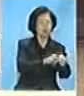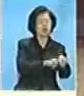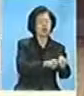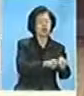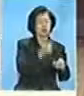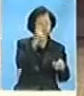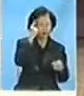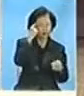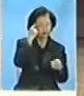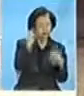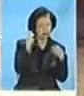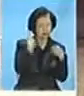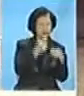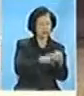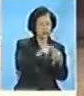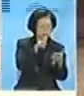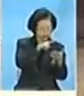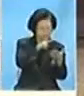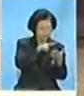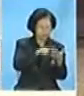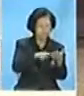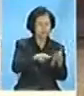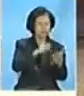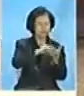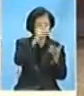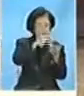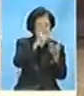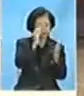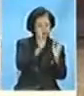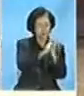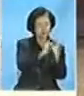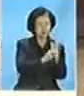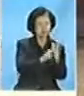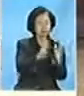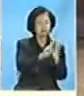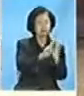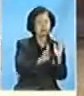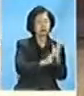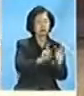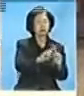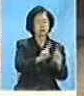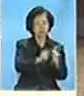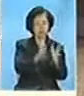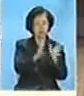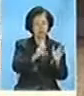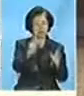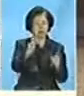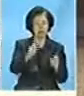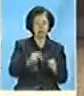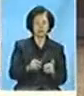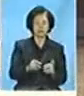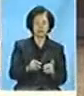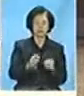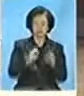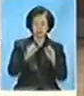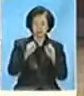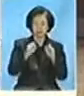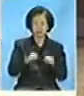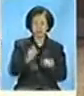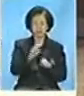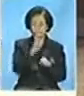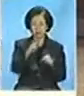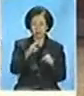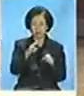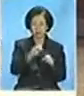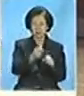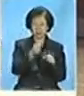ท่านมีเวลาคิดมีเวลาอ่านมีเวลาจะศึกษากฎหมายระเบียบแบบแผนมากกว่าพวกเราถ้าเราสามารถใช้สิ่งดีๆ